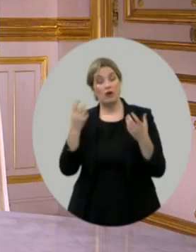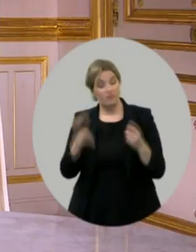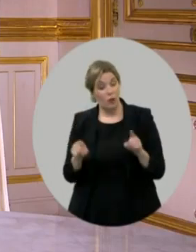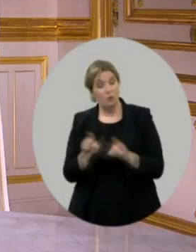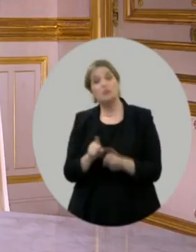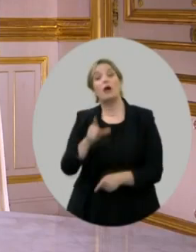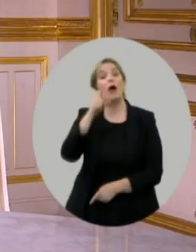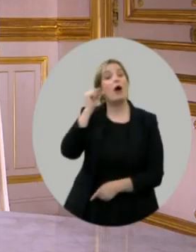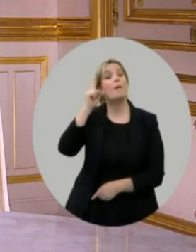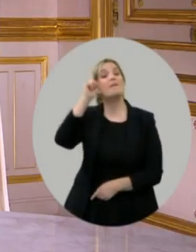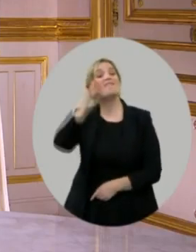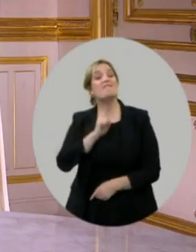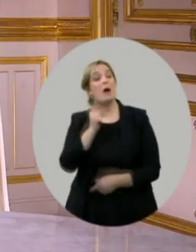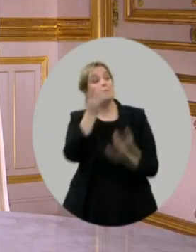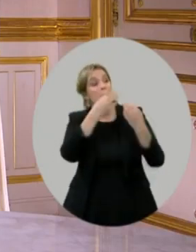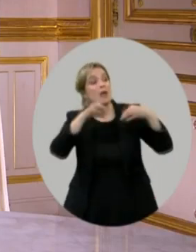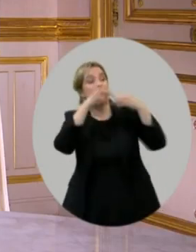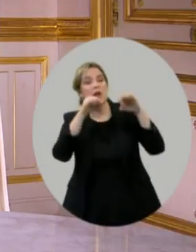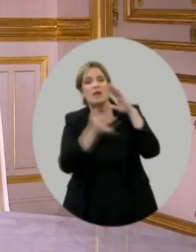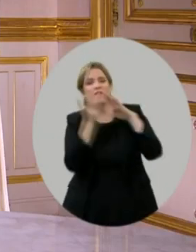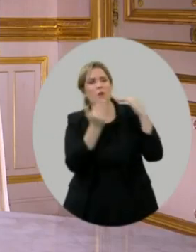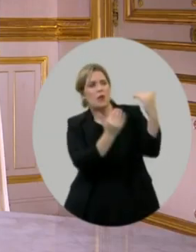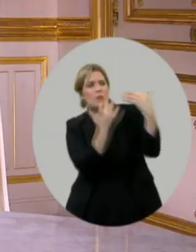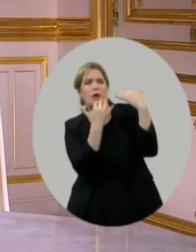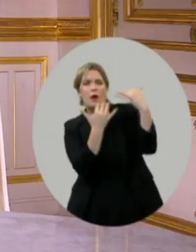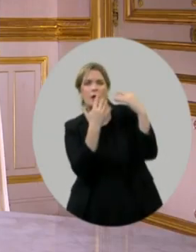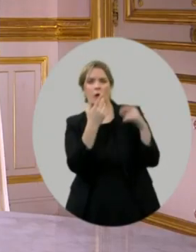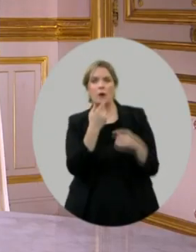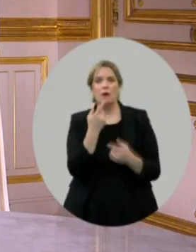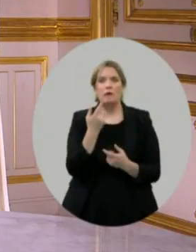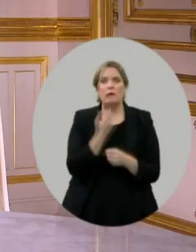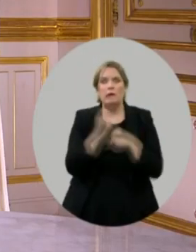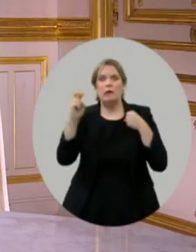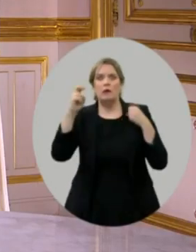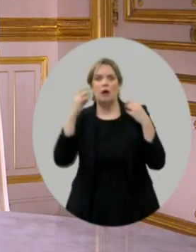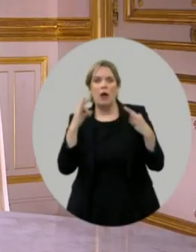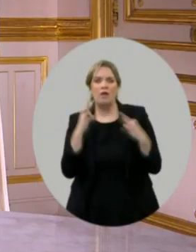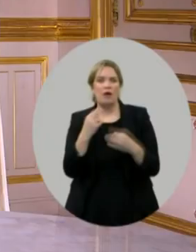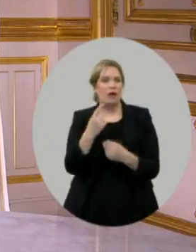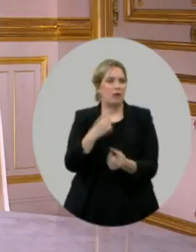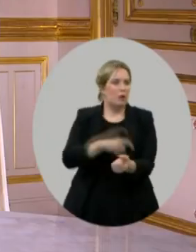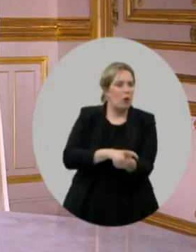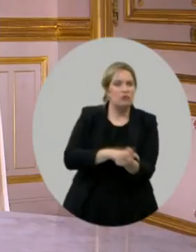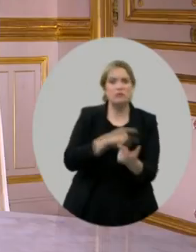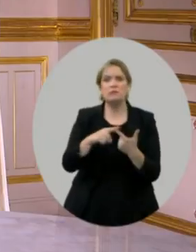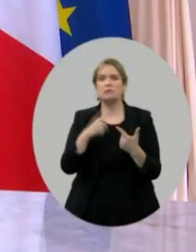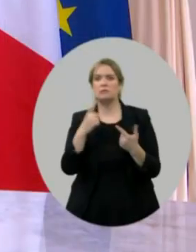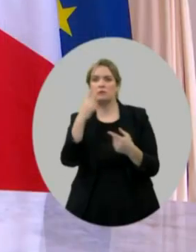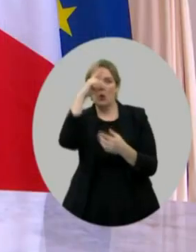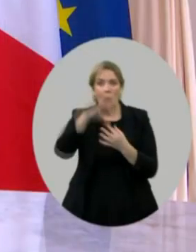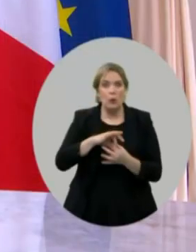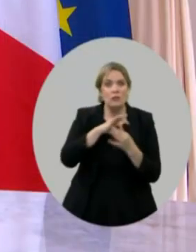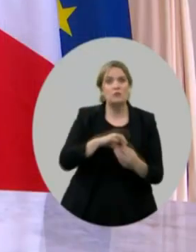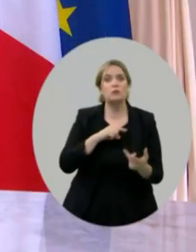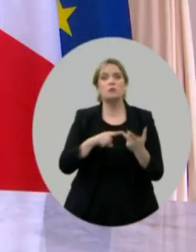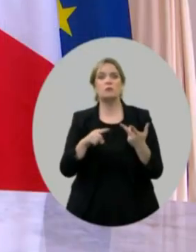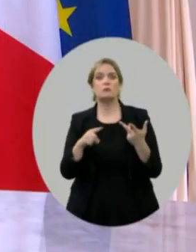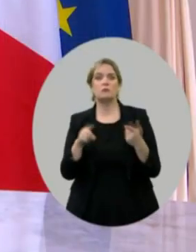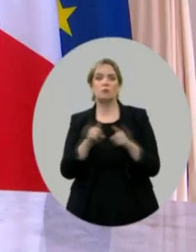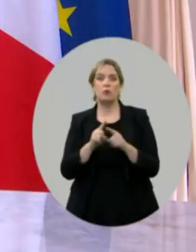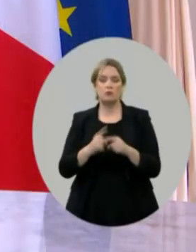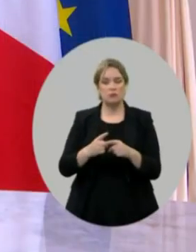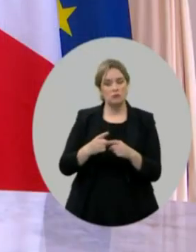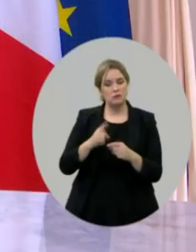qui fuient leur pays parce qu'ils y sont menacés en raison de leur origine, de leur religion, de leur